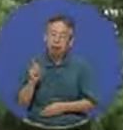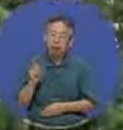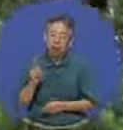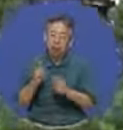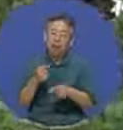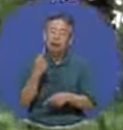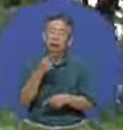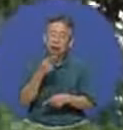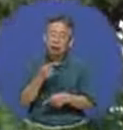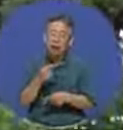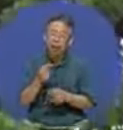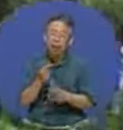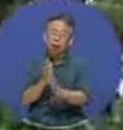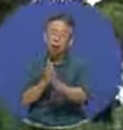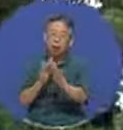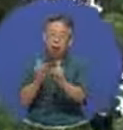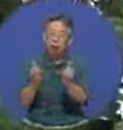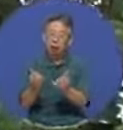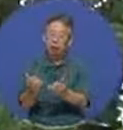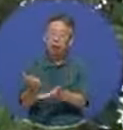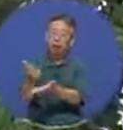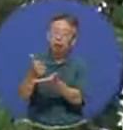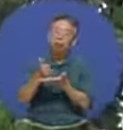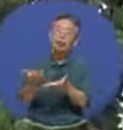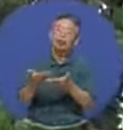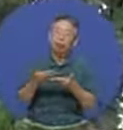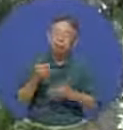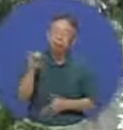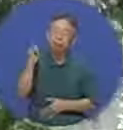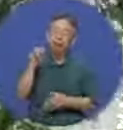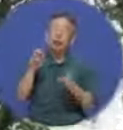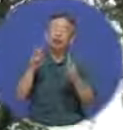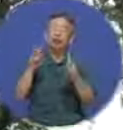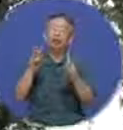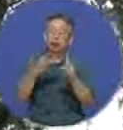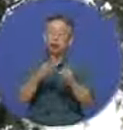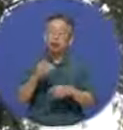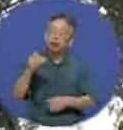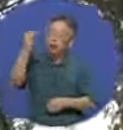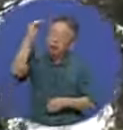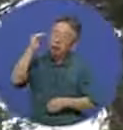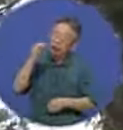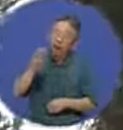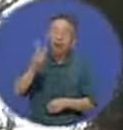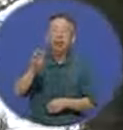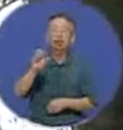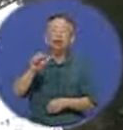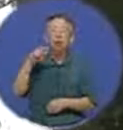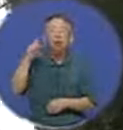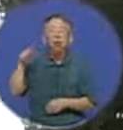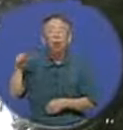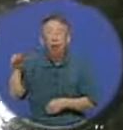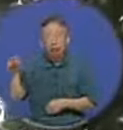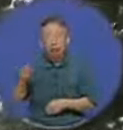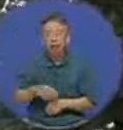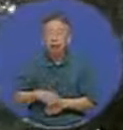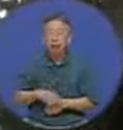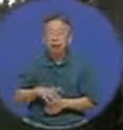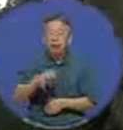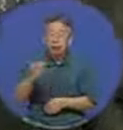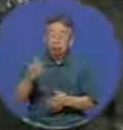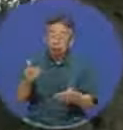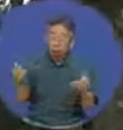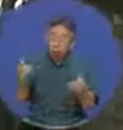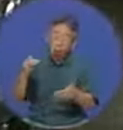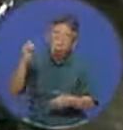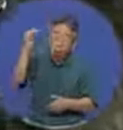り口でお参りの人々を迎えてくれる夫婦杉。高さがおよそ35メートルという大門坂で一番大